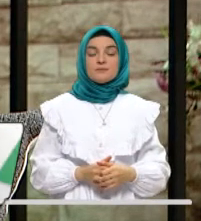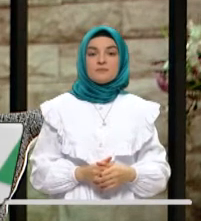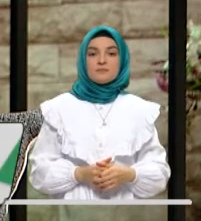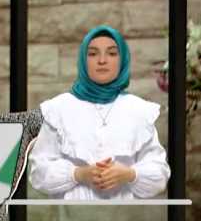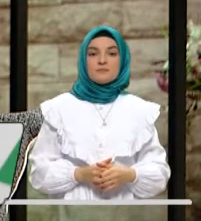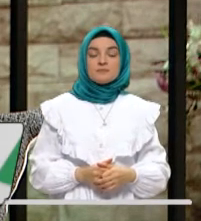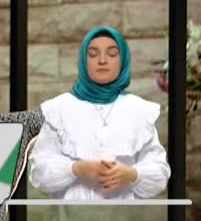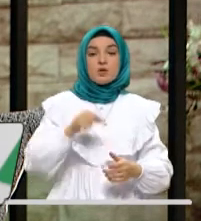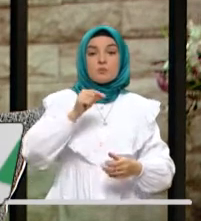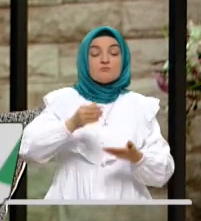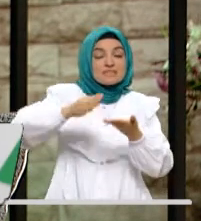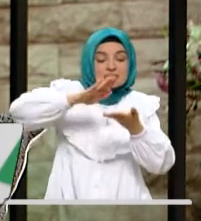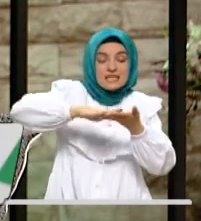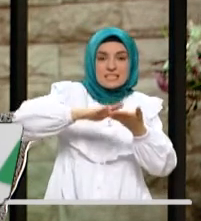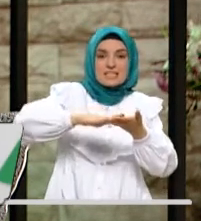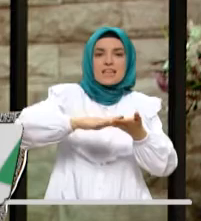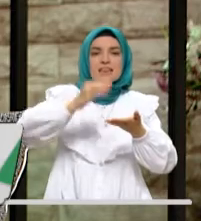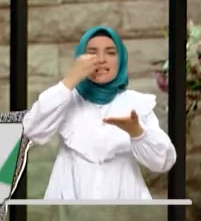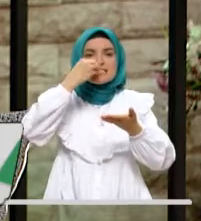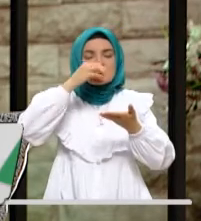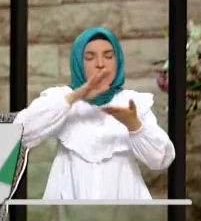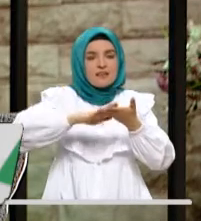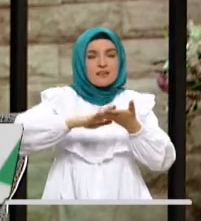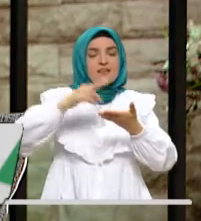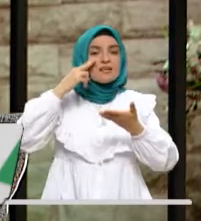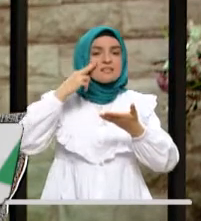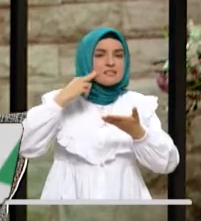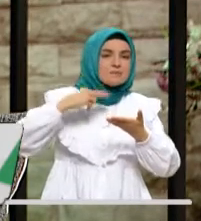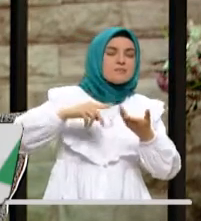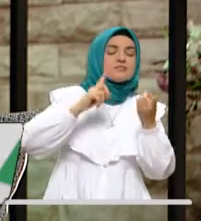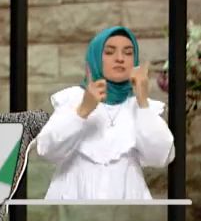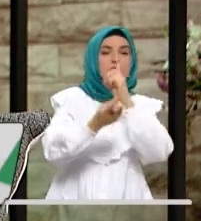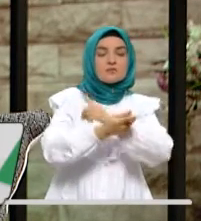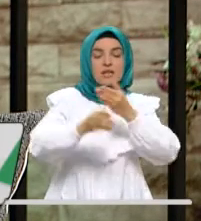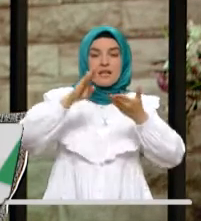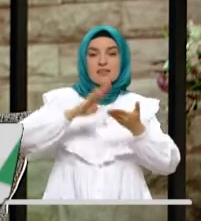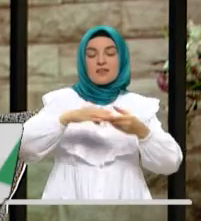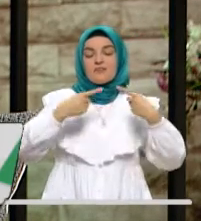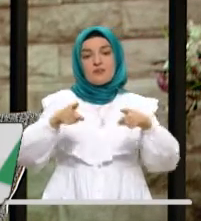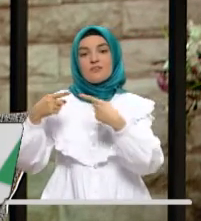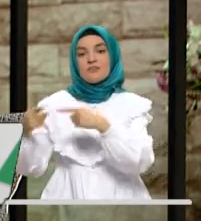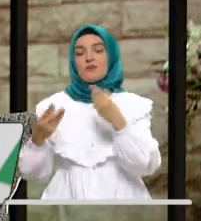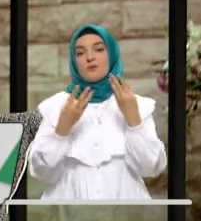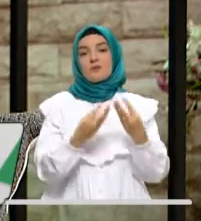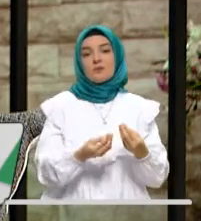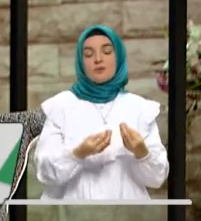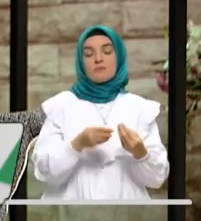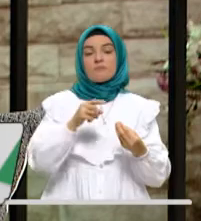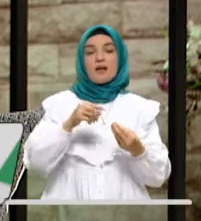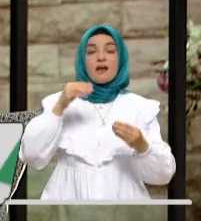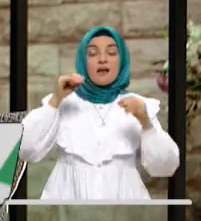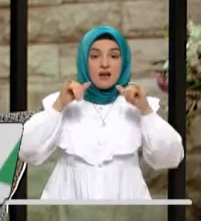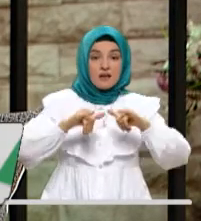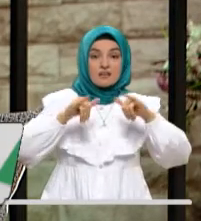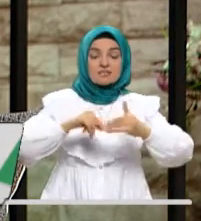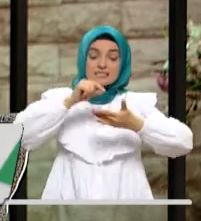Kozmetik etiketleri, gıda etiketleri ve temizlik ürünleri etiketleri farklı birbirinden. Kozmetik ürünlerinde mesela birebir bütün ham maddeleri